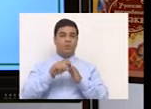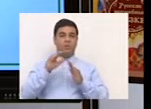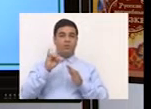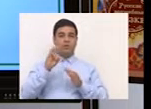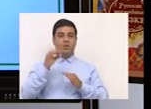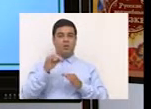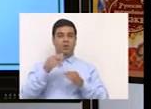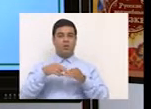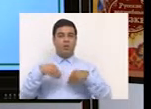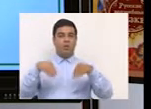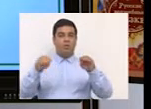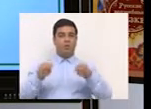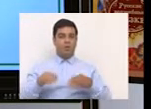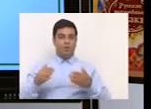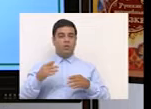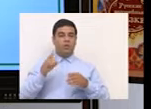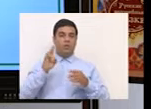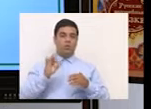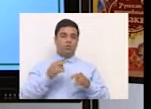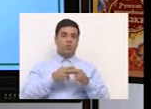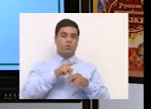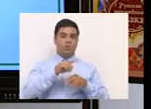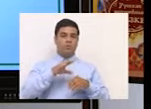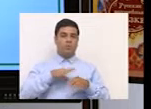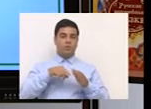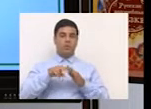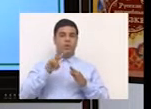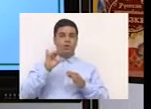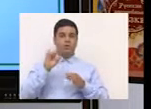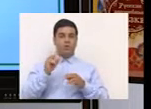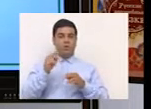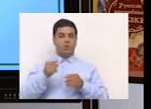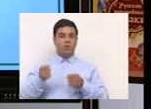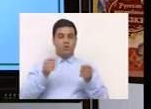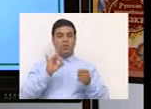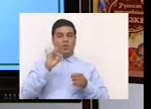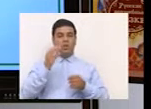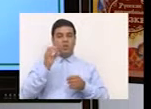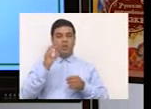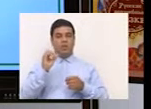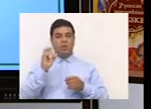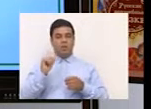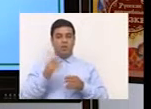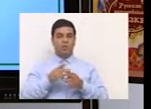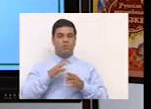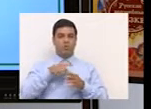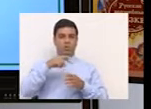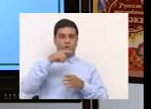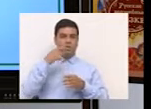ковры мастера из Хорезма, то приглашали в свои лавочки гончары из Риштана, то жарко